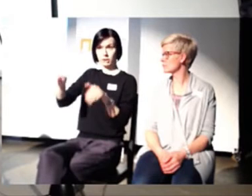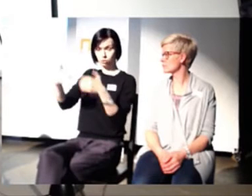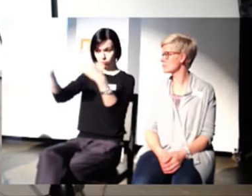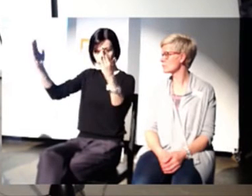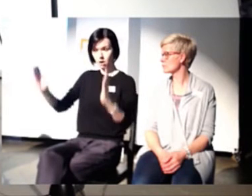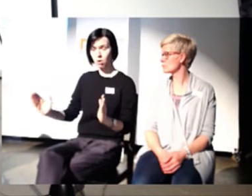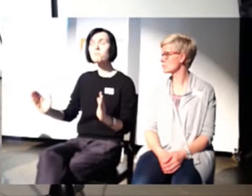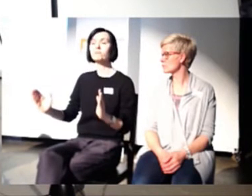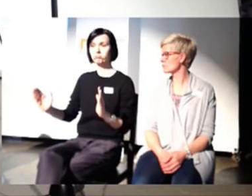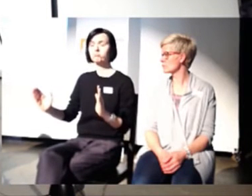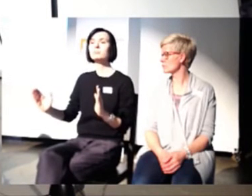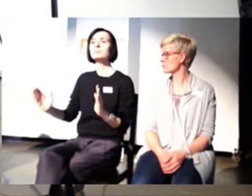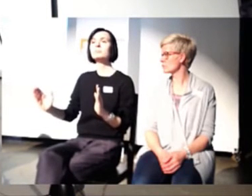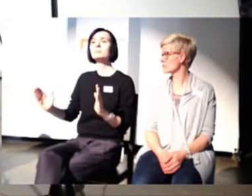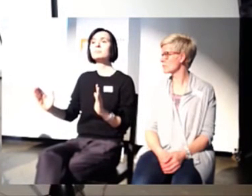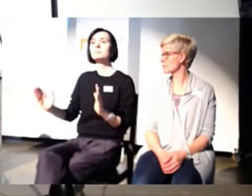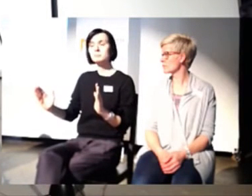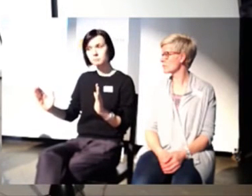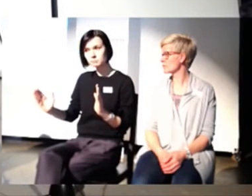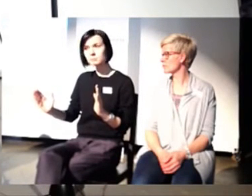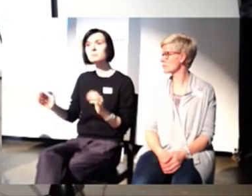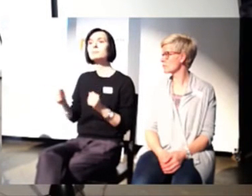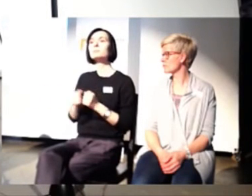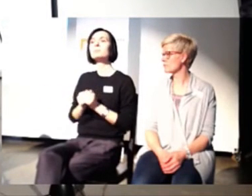perustettu sellainen, missä on näitä